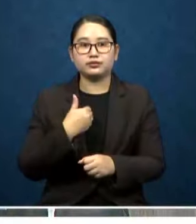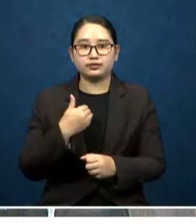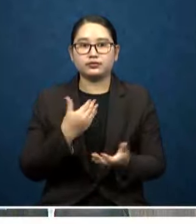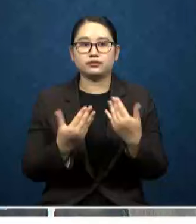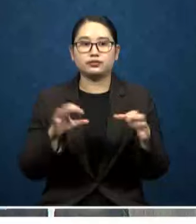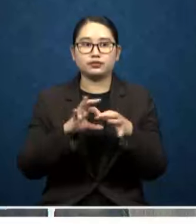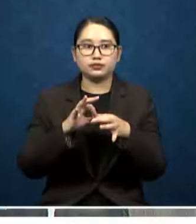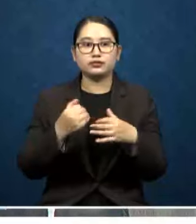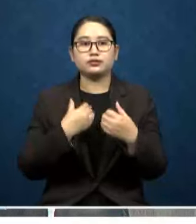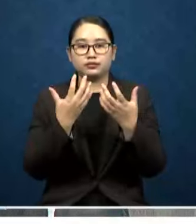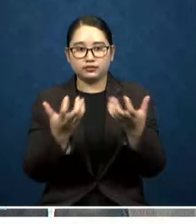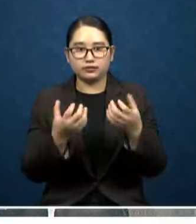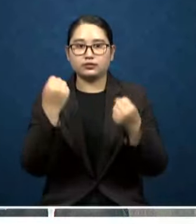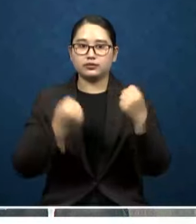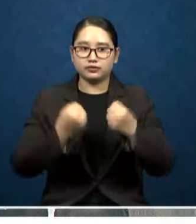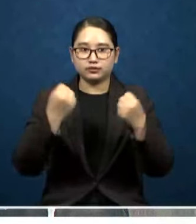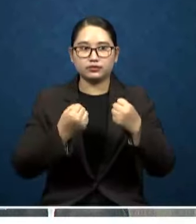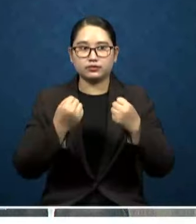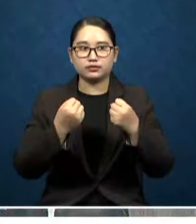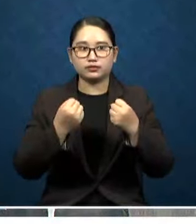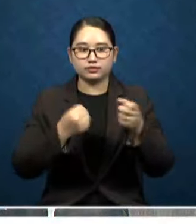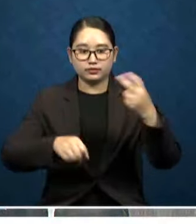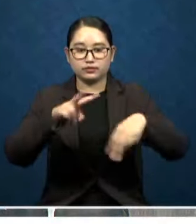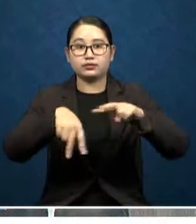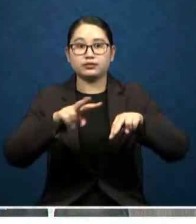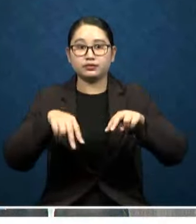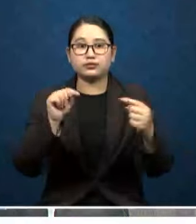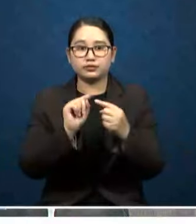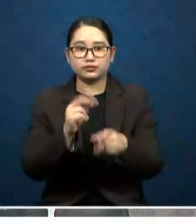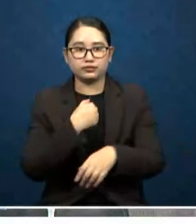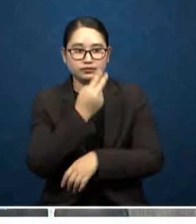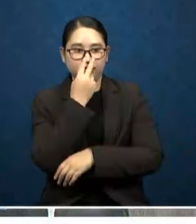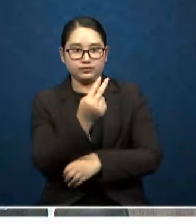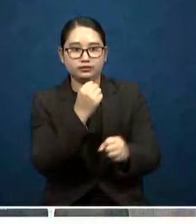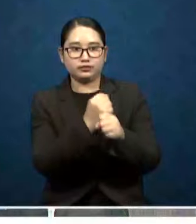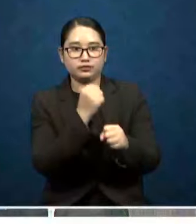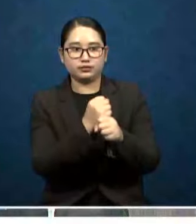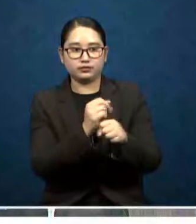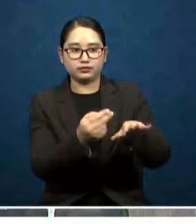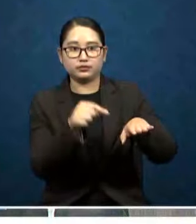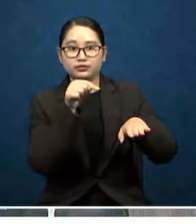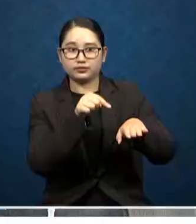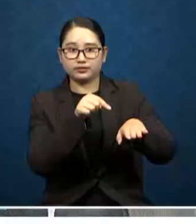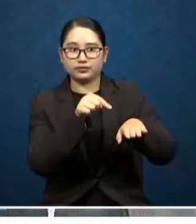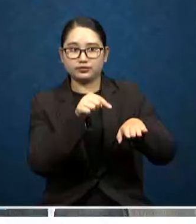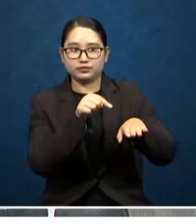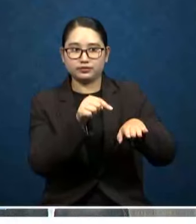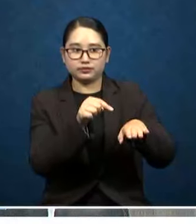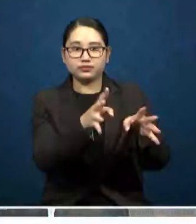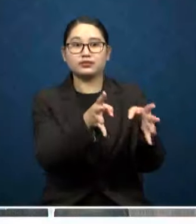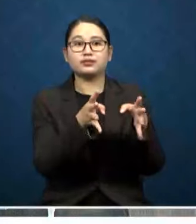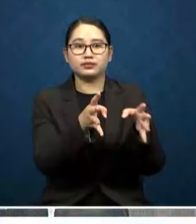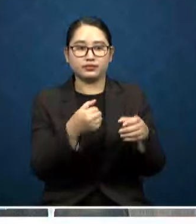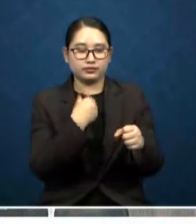ยานพาหนะในการไล่ตรวจจับรถที่ประเมินคาดว่ารดบรรทุกน้ำหนัก